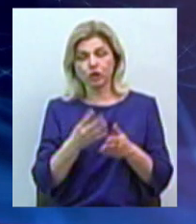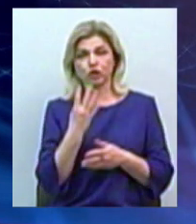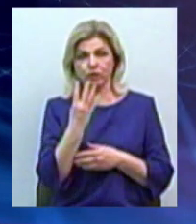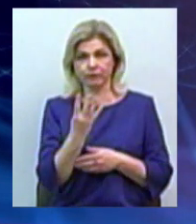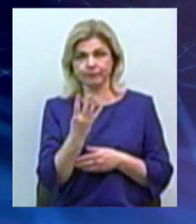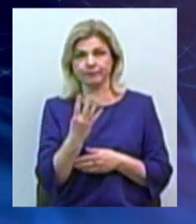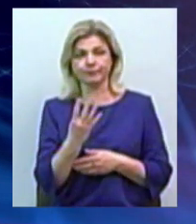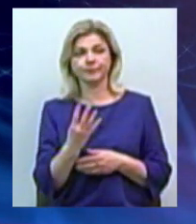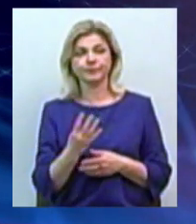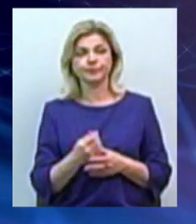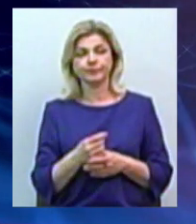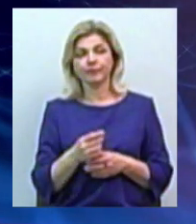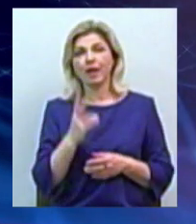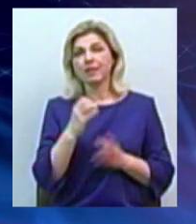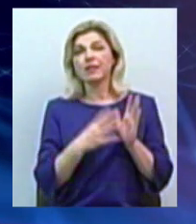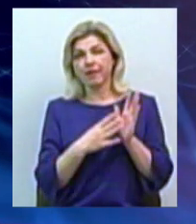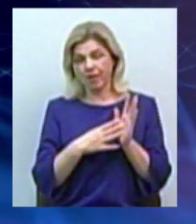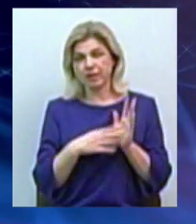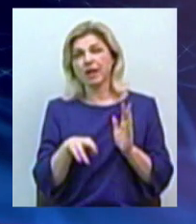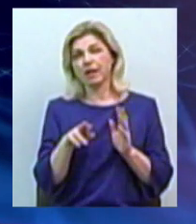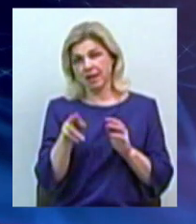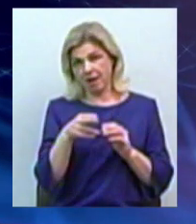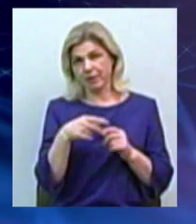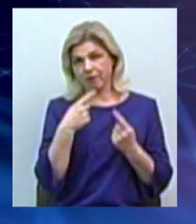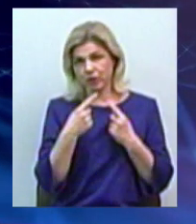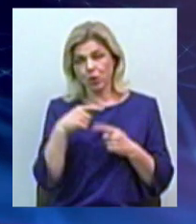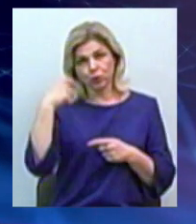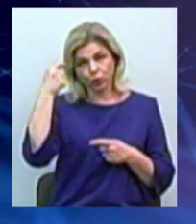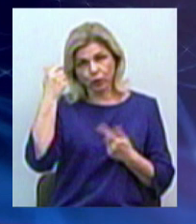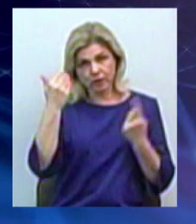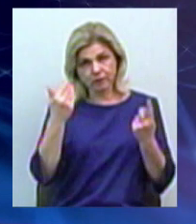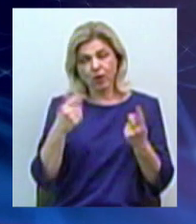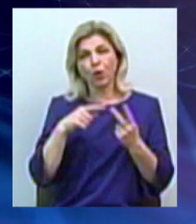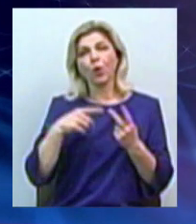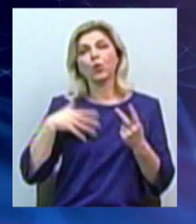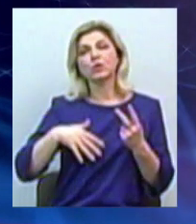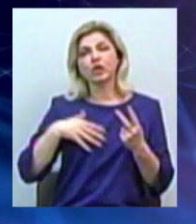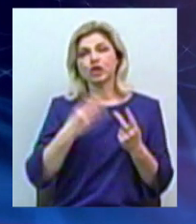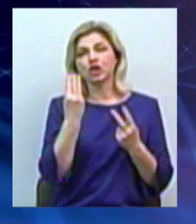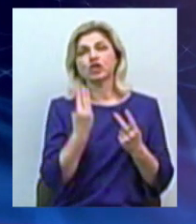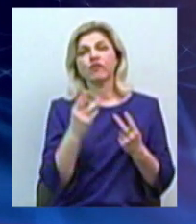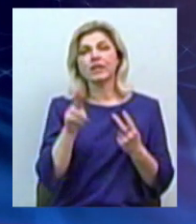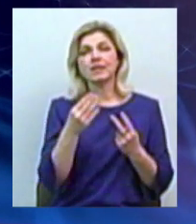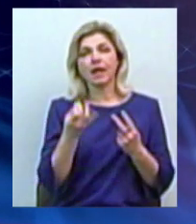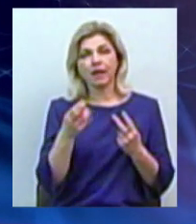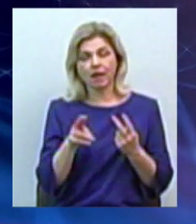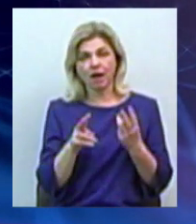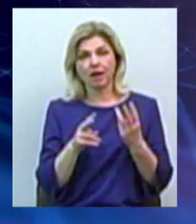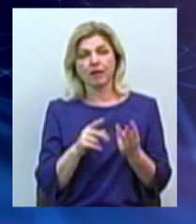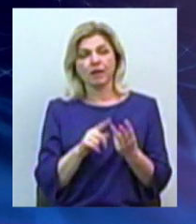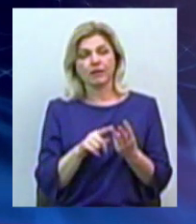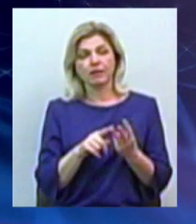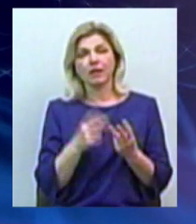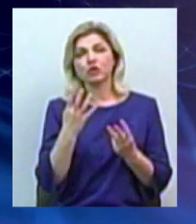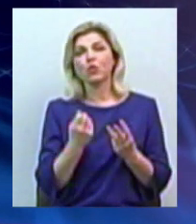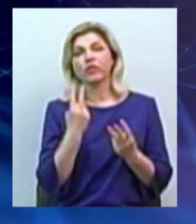9 числа говорив Владислав Криклій. Серед них турецька, грузинсько-швейцарська, таке ось дивне трошки поєднання, можливо. Та ще